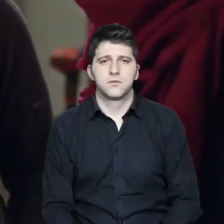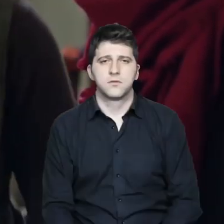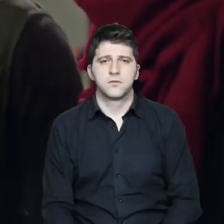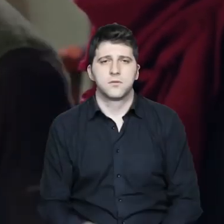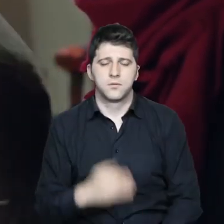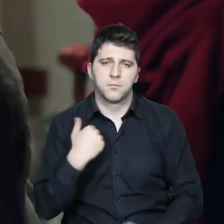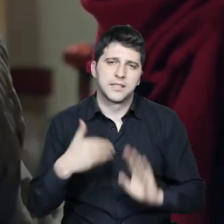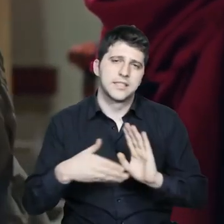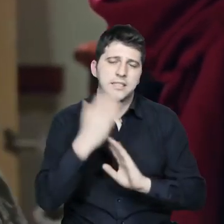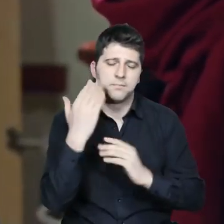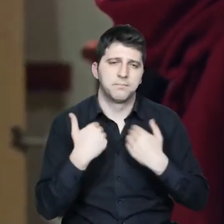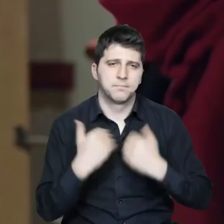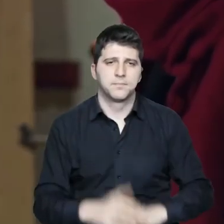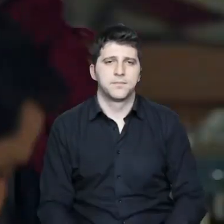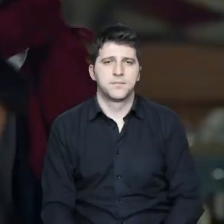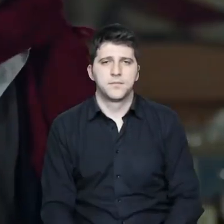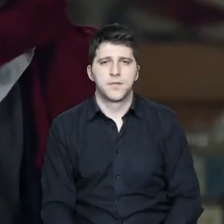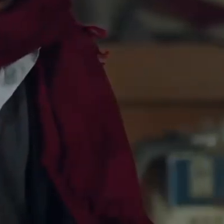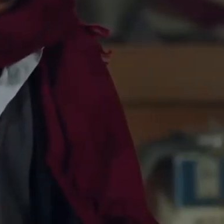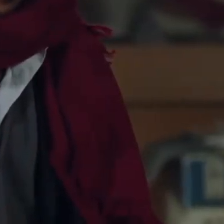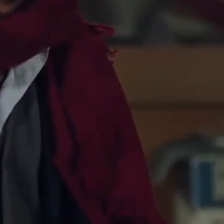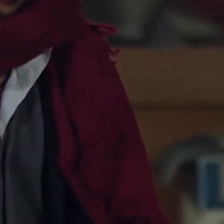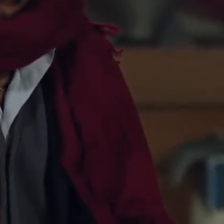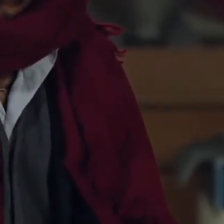Ben çıkayım.